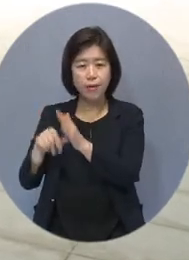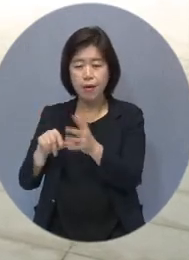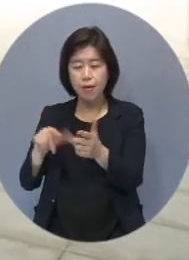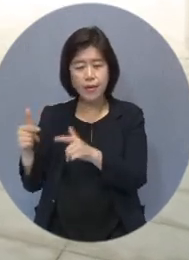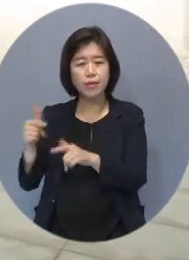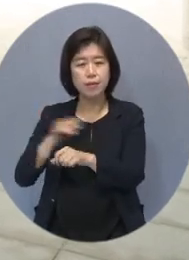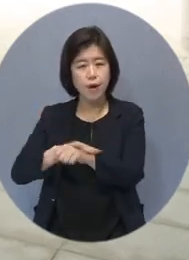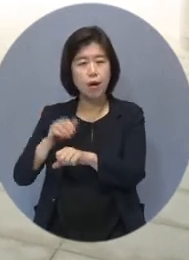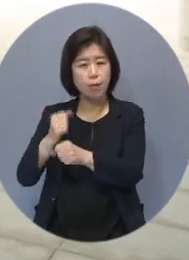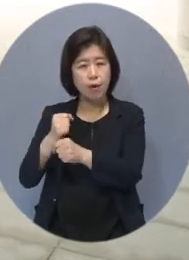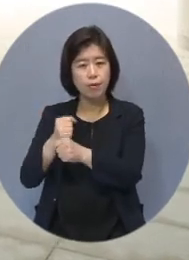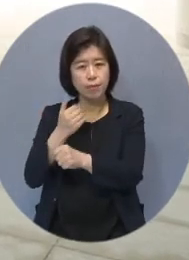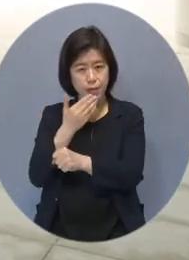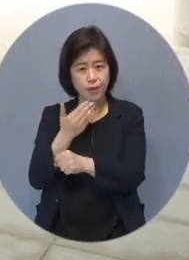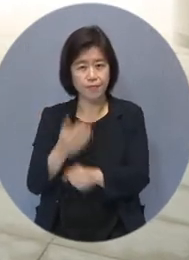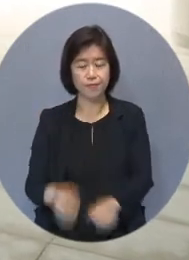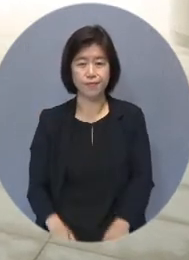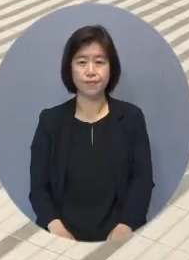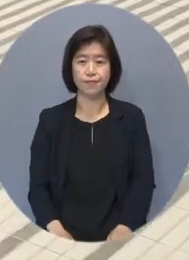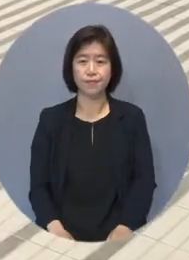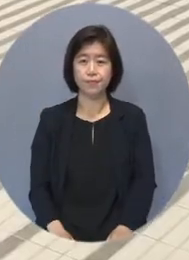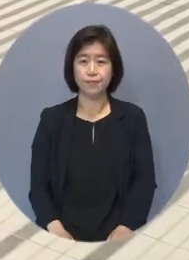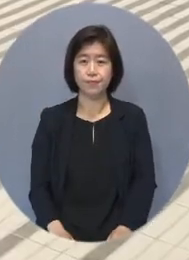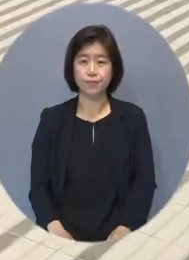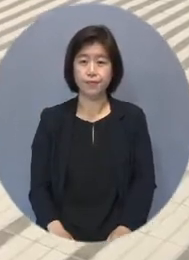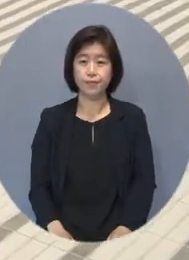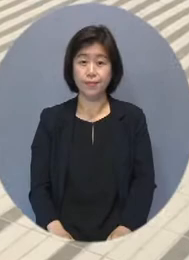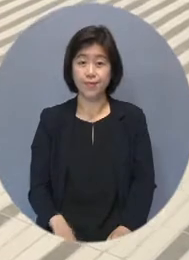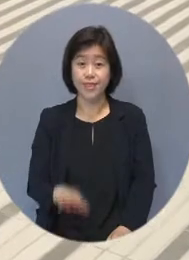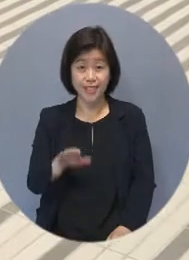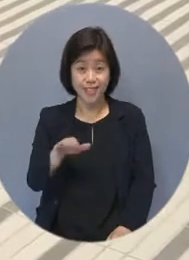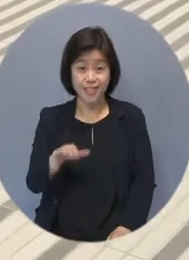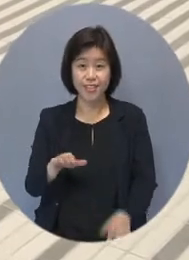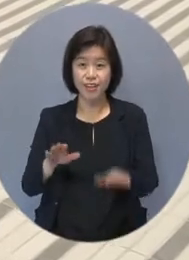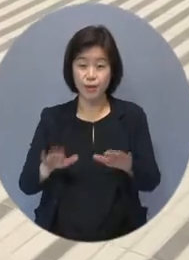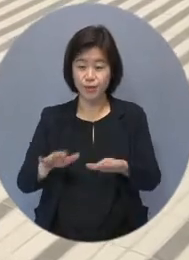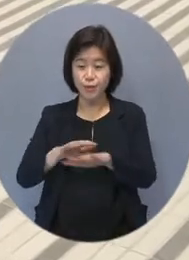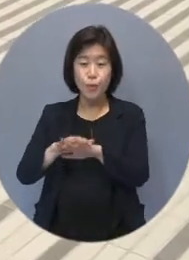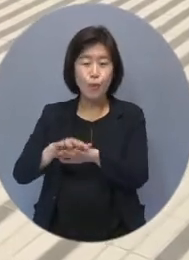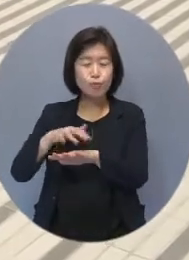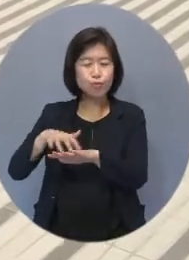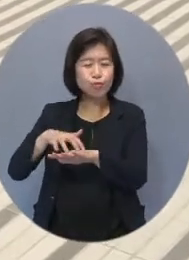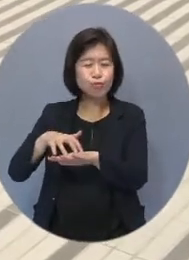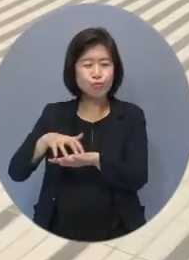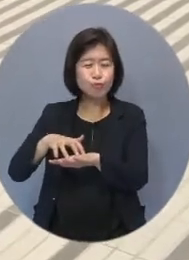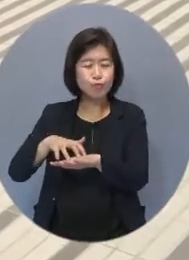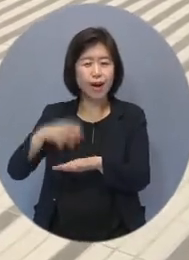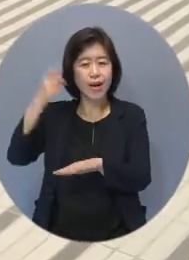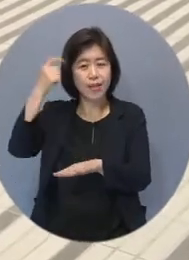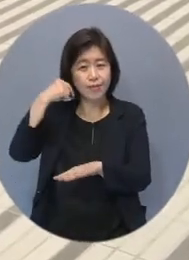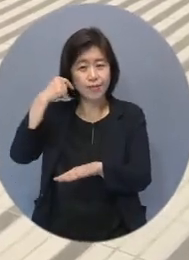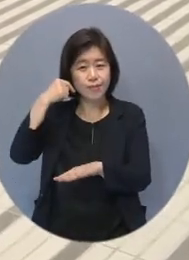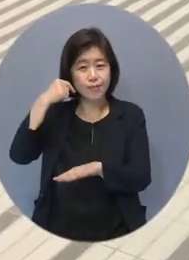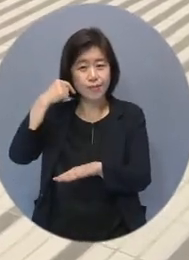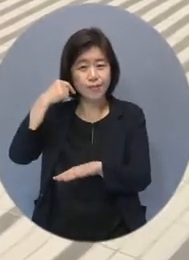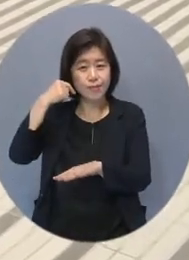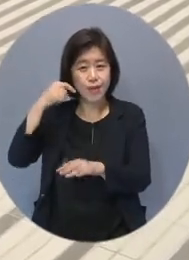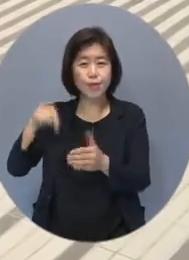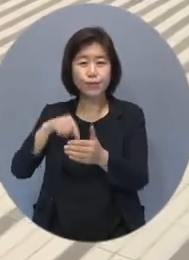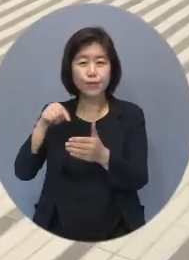제작을 해보려고 좀 하고 있습니다. 윤서야, 그 지도 만진 것 중에서 윤서는 어디가 제일 가고